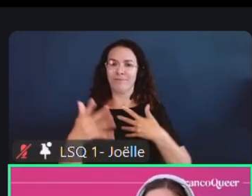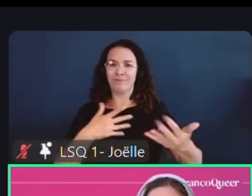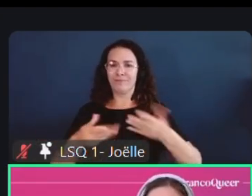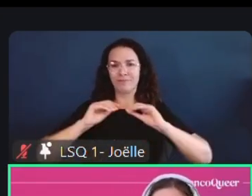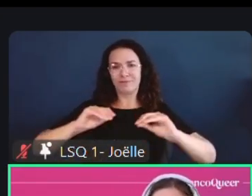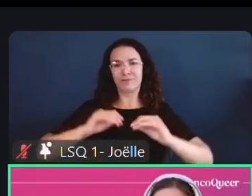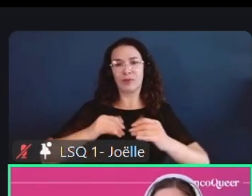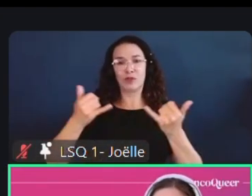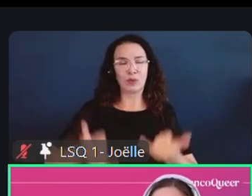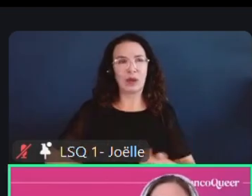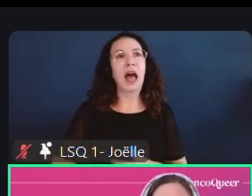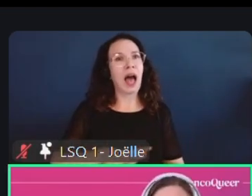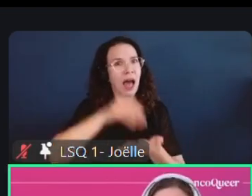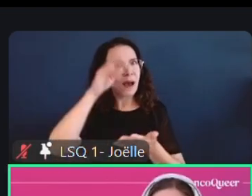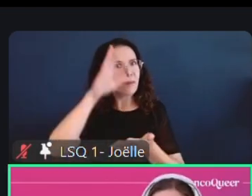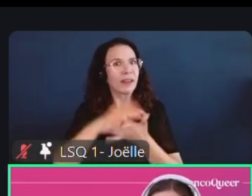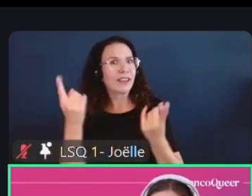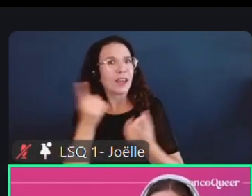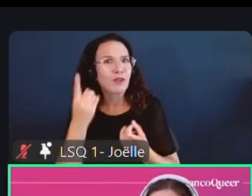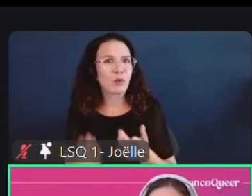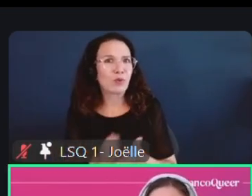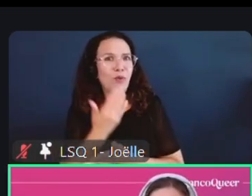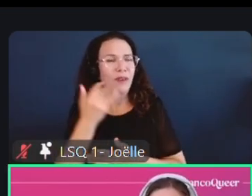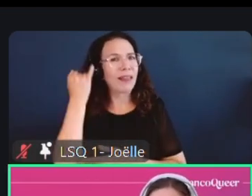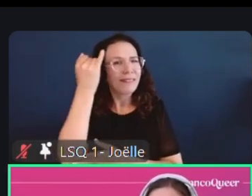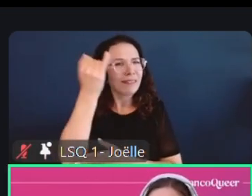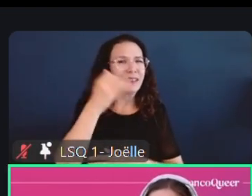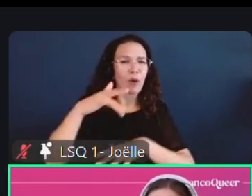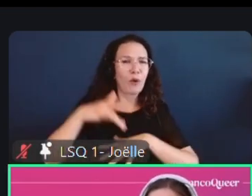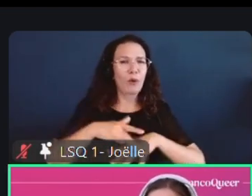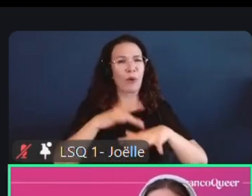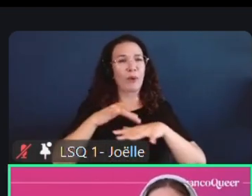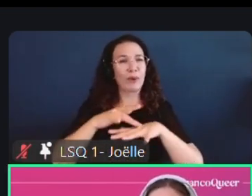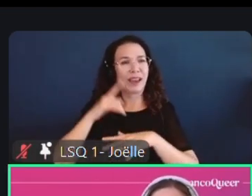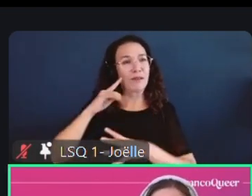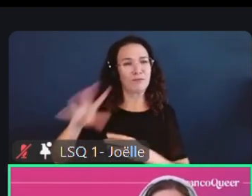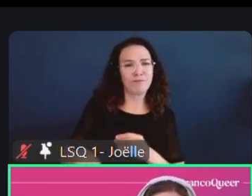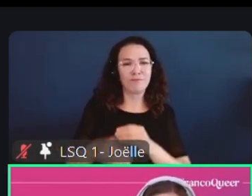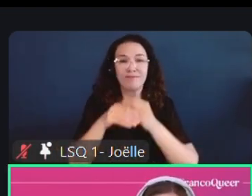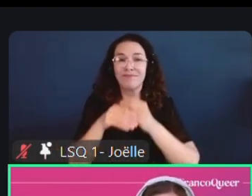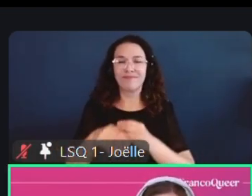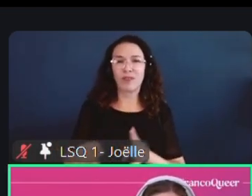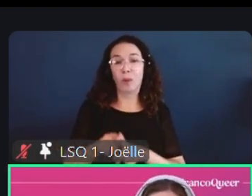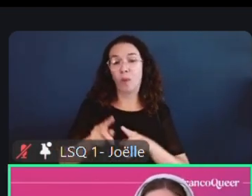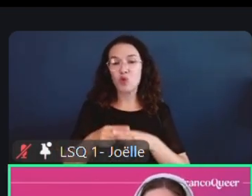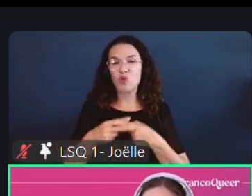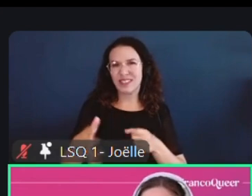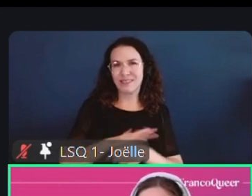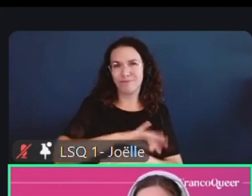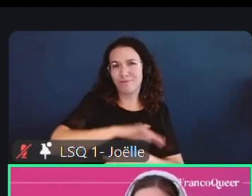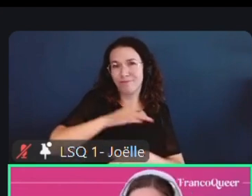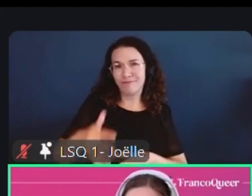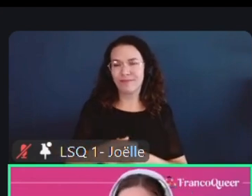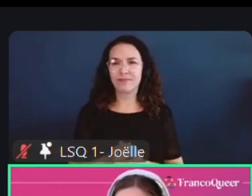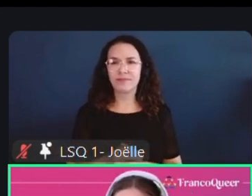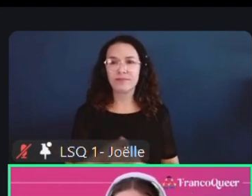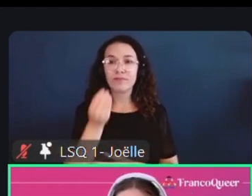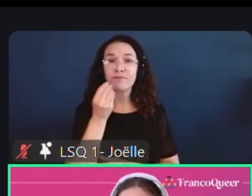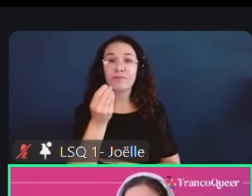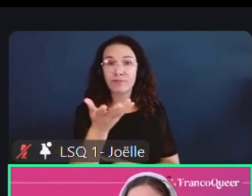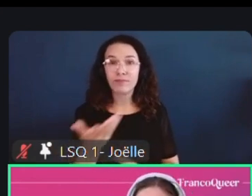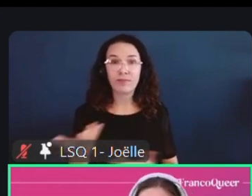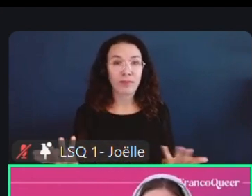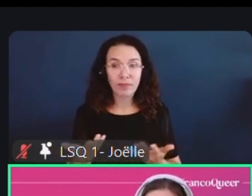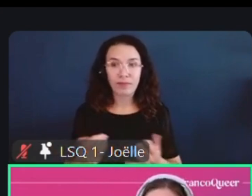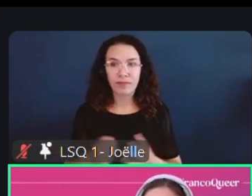webinaire d'aujourd'hui, vous pourrez repartir avec au moins quelques pistes d'action concrètes à ajouter à votre boîte à outils. Juste petite note